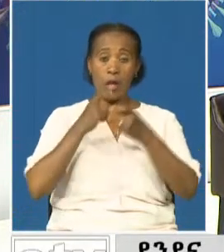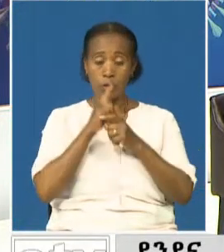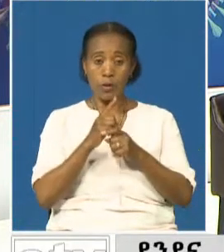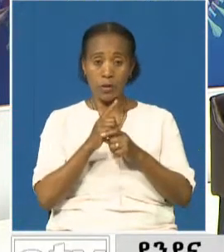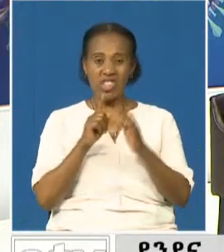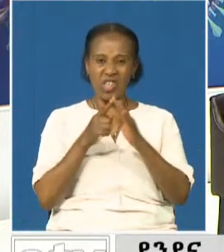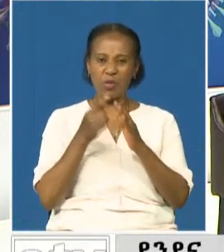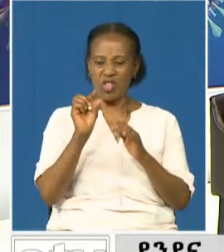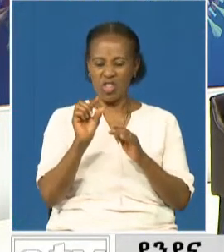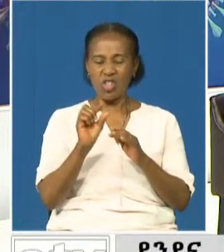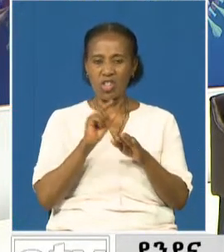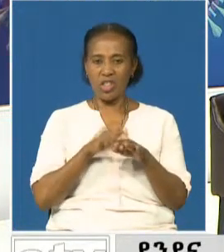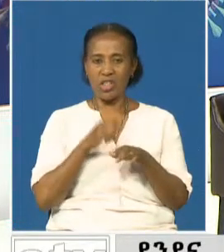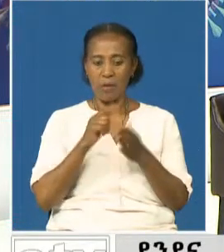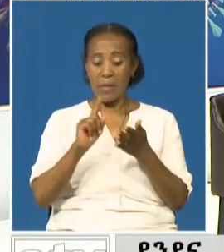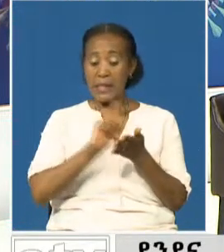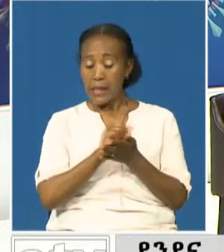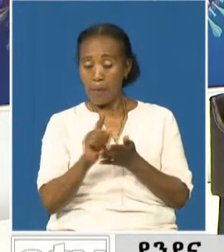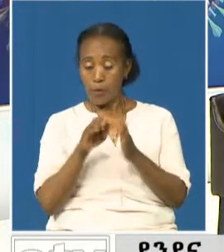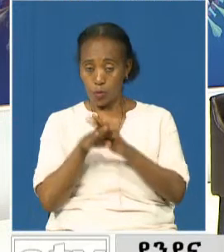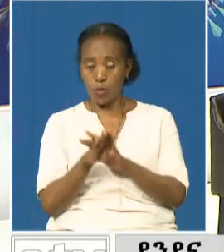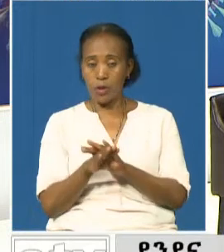ከተጀመረ ወዲህ ትንሽ ዲፍረንስ አለ በዚህ ሳምንት ውስጥ